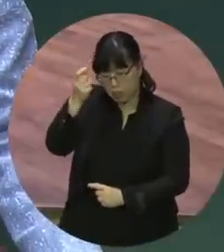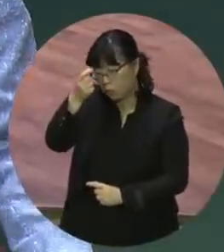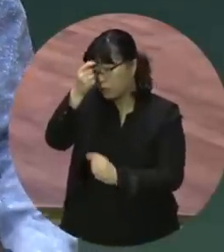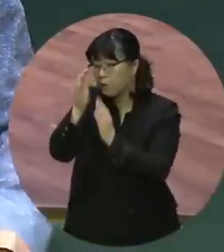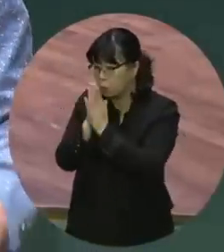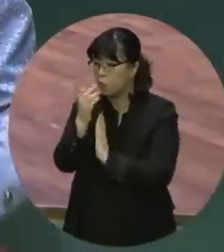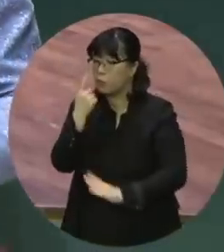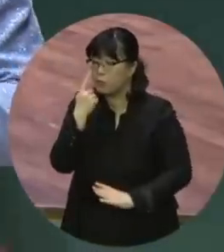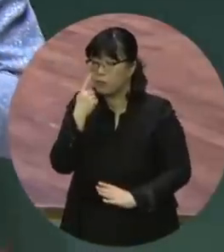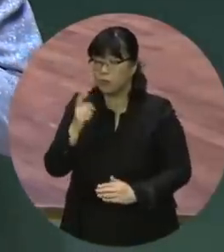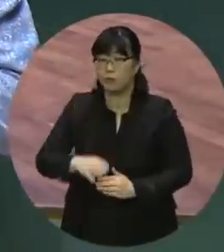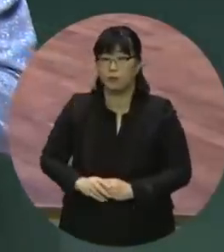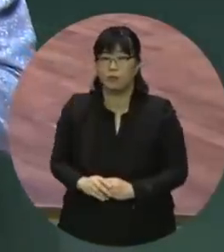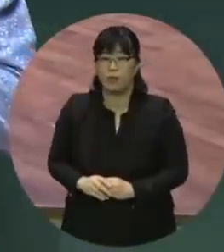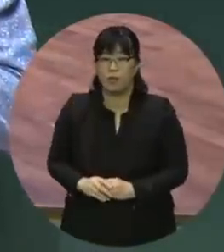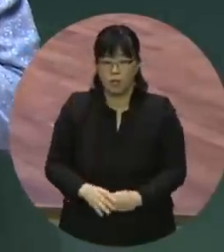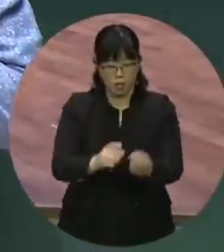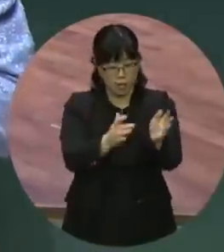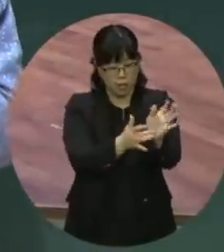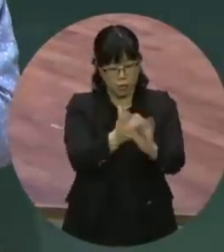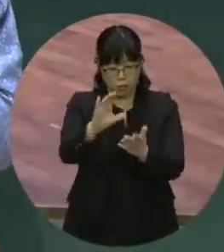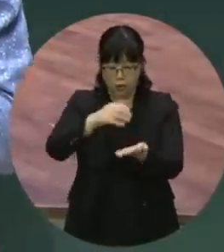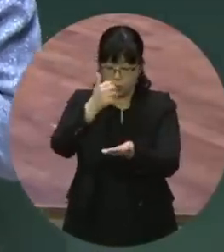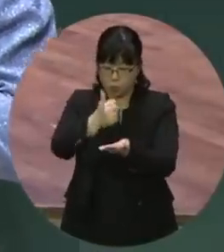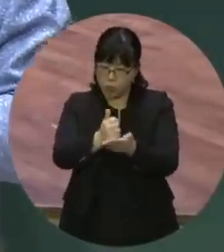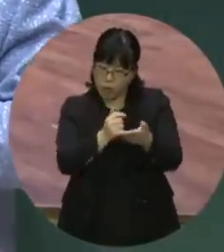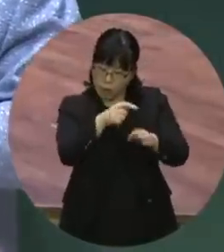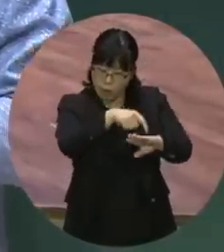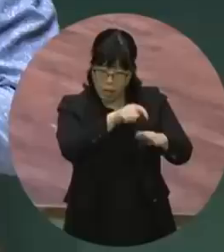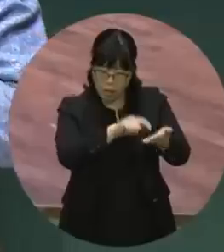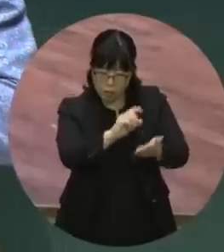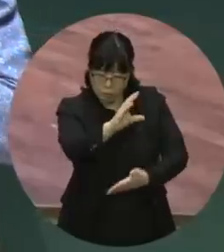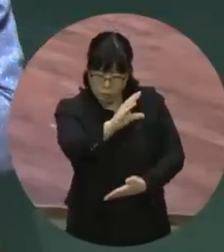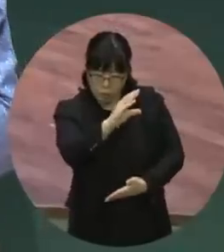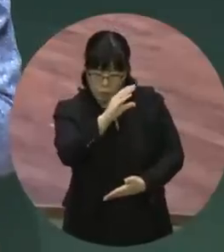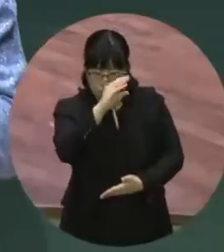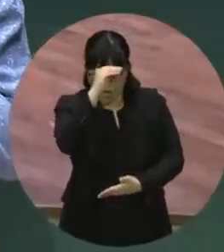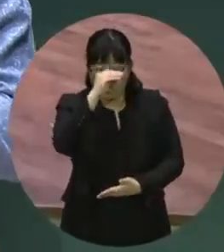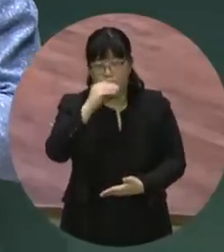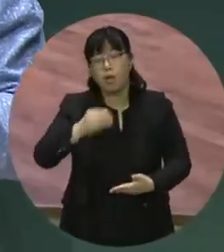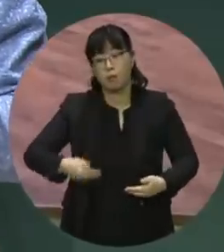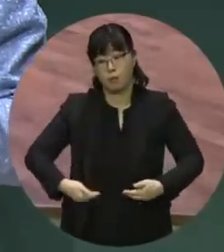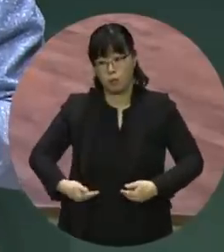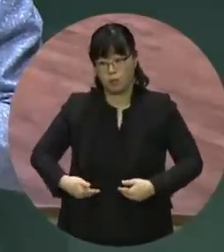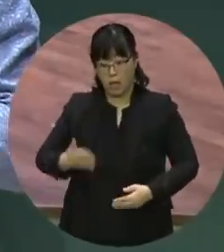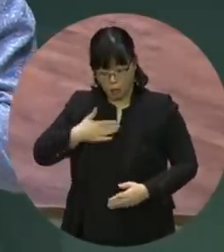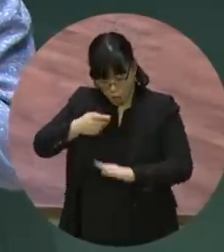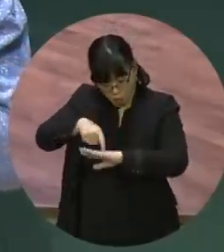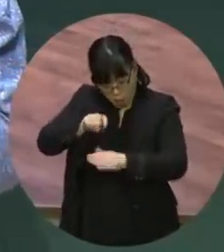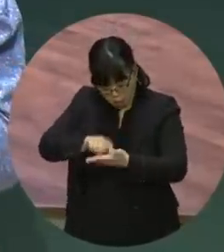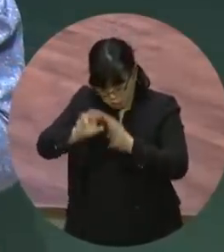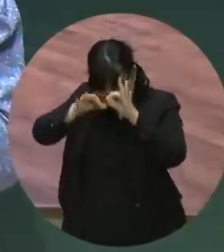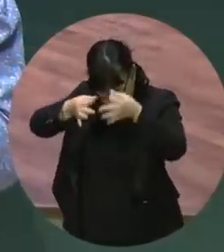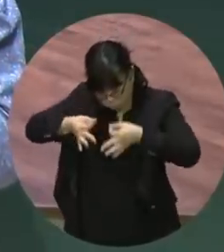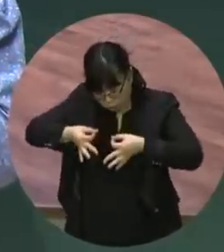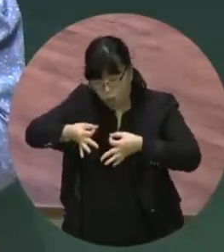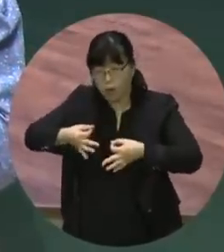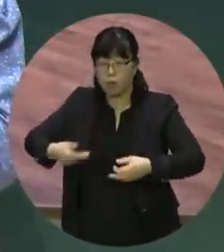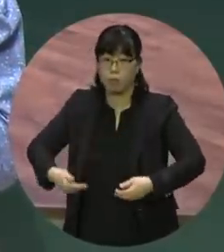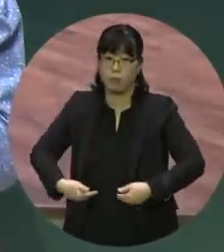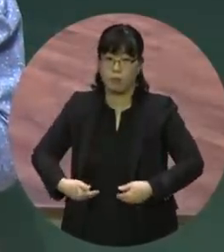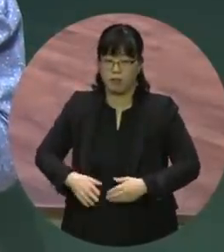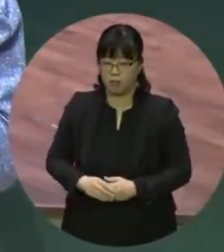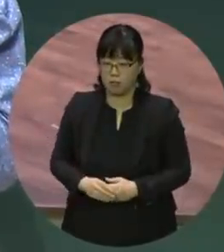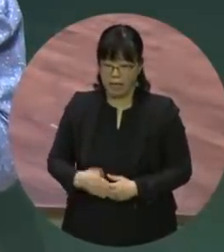마음을 본받아라. 우리 마음이 어떤 마음이냐가 중요합니다. 우리는 세상에 살다 보는 게